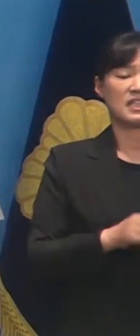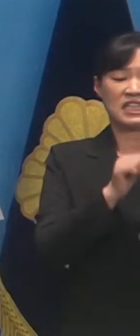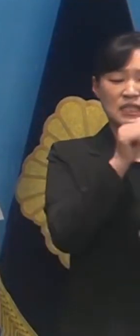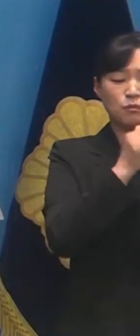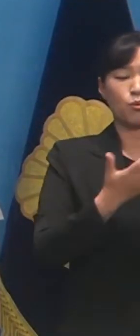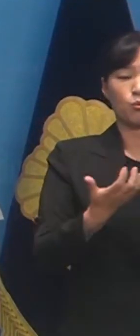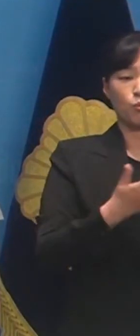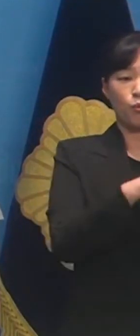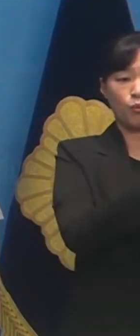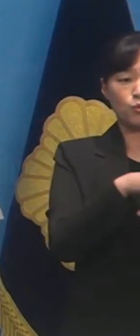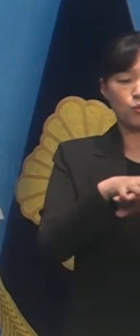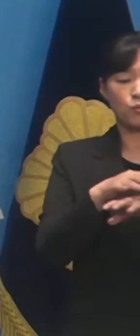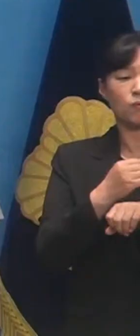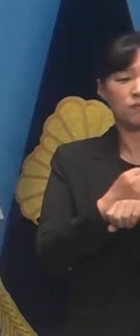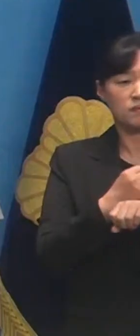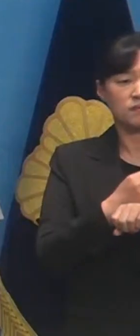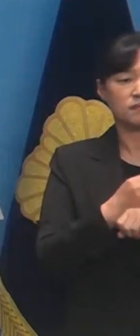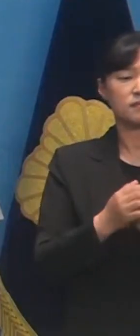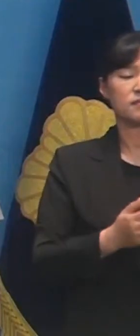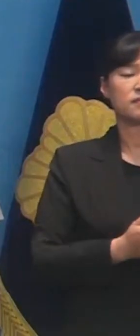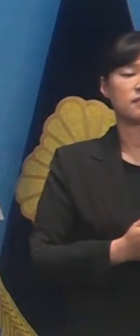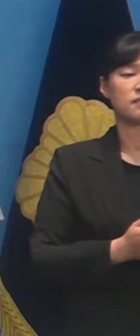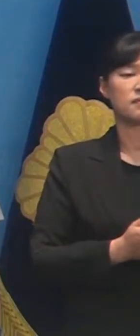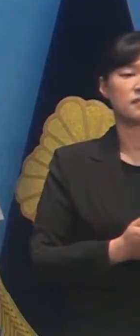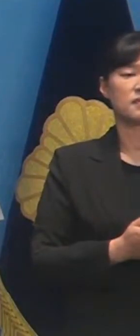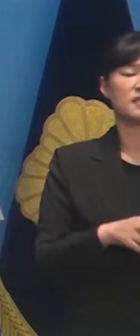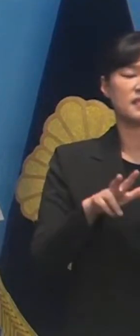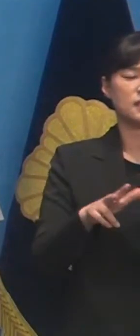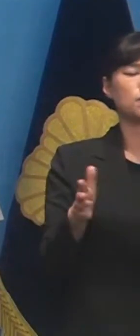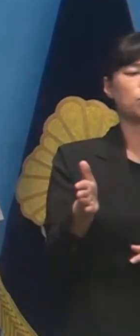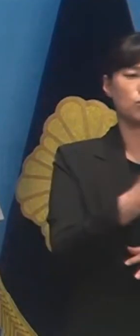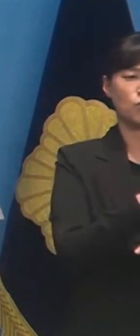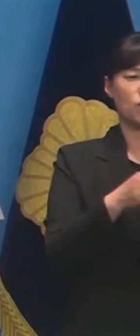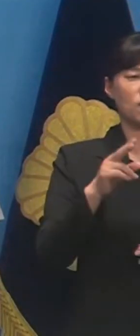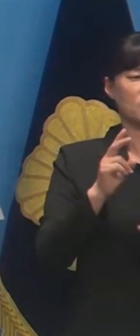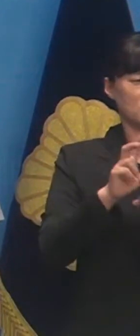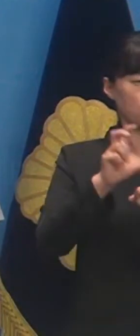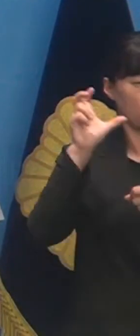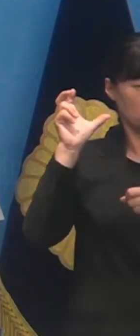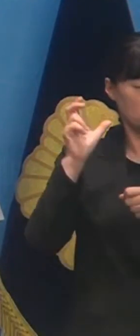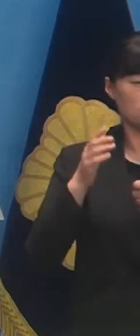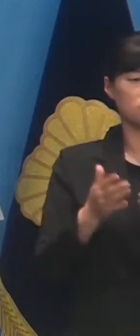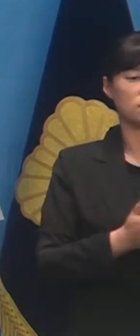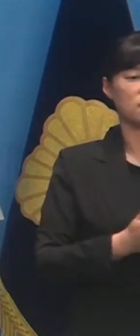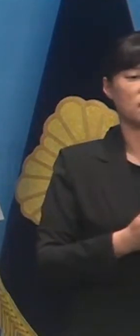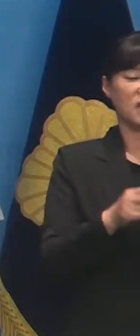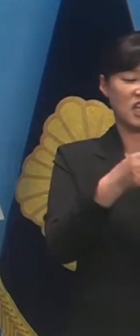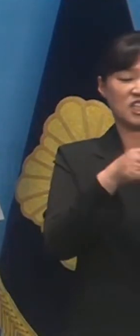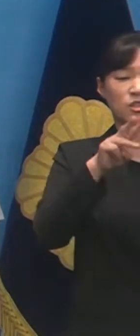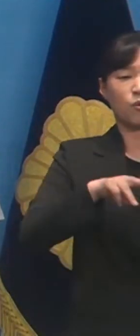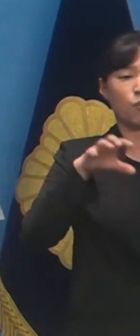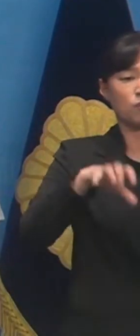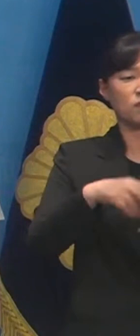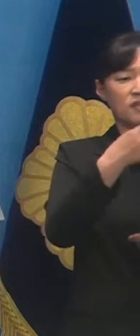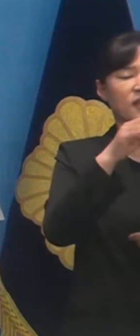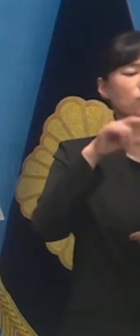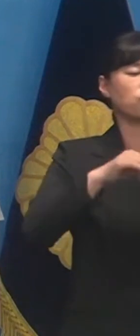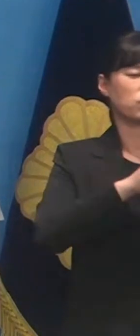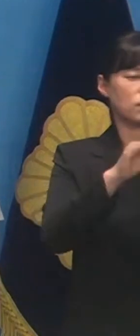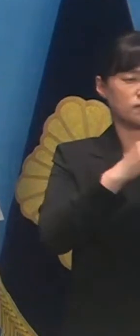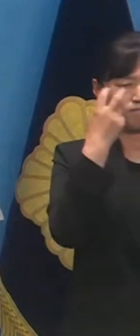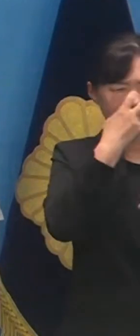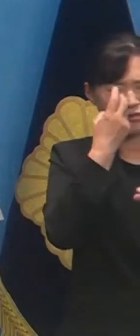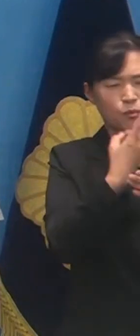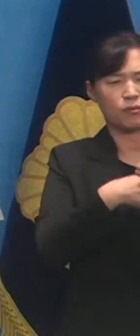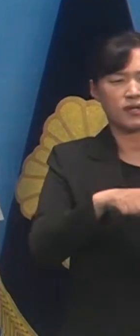금속노조는 금속노조 태어난 바로 그해 지금부터 25년 전 부평에서 대우전 자동차를 지키기 위해